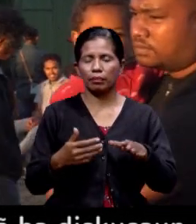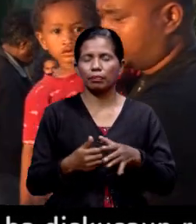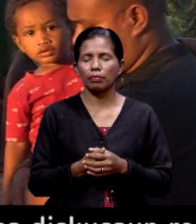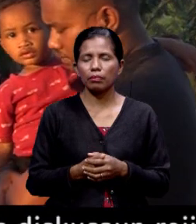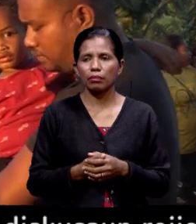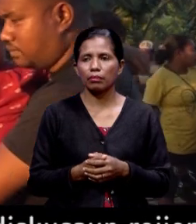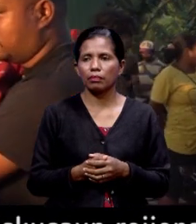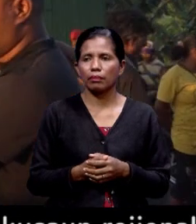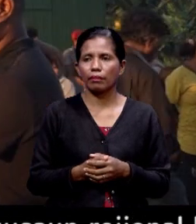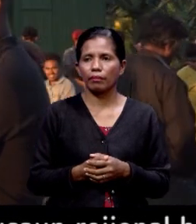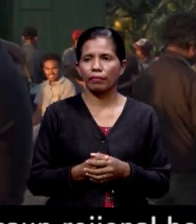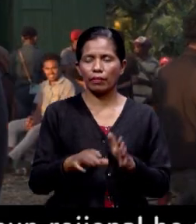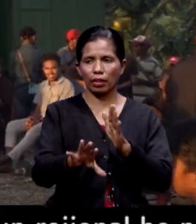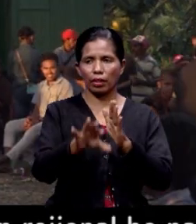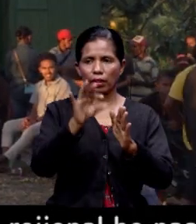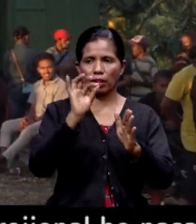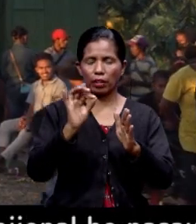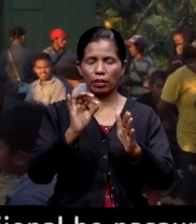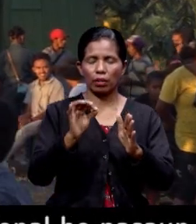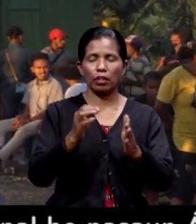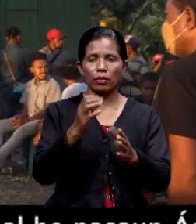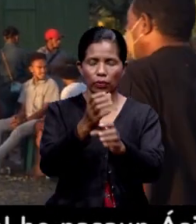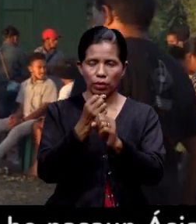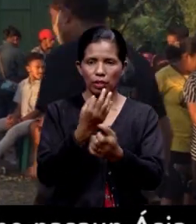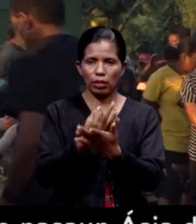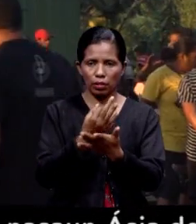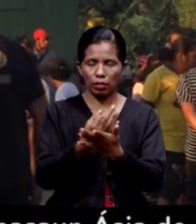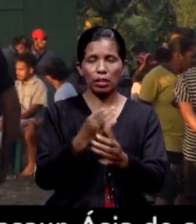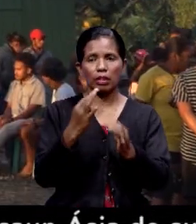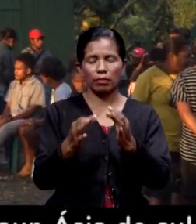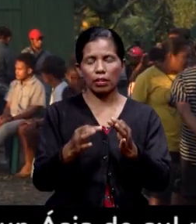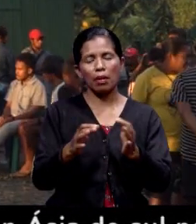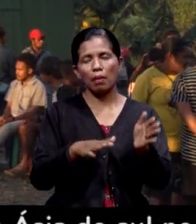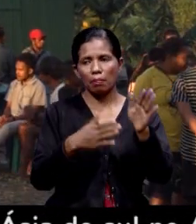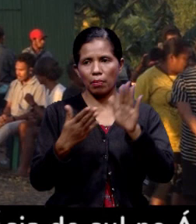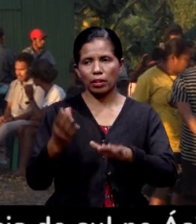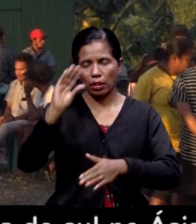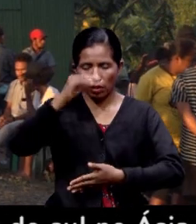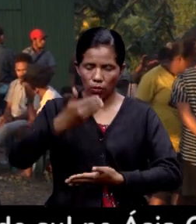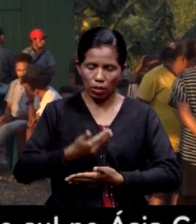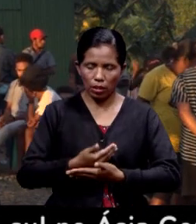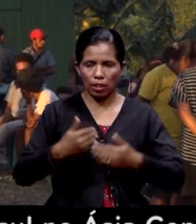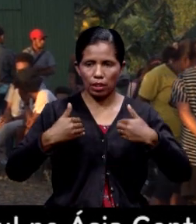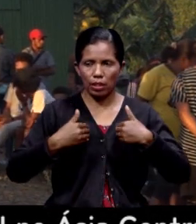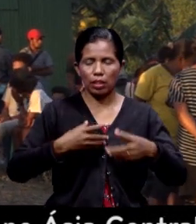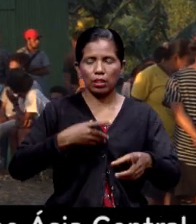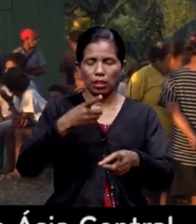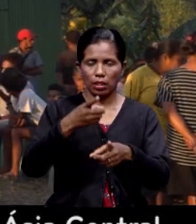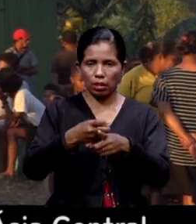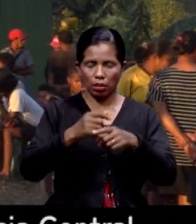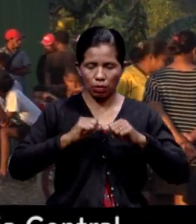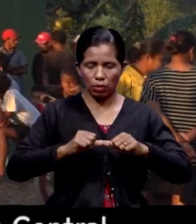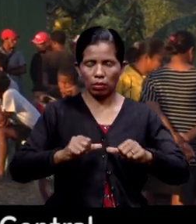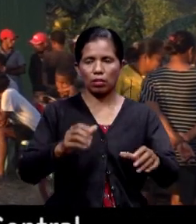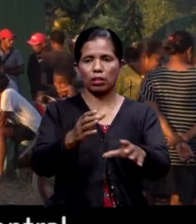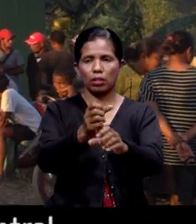hansa heta nona ni a beneficiario ona kuando ni mate ni ne uan siri iha direitu atau kontinua